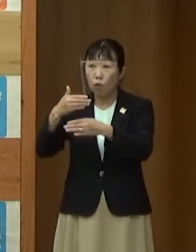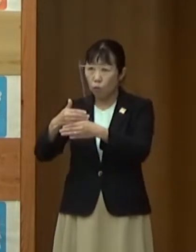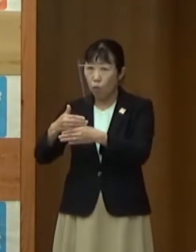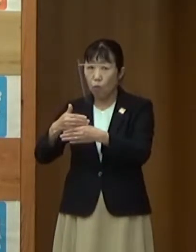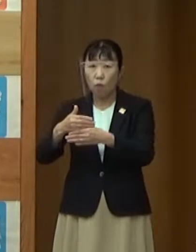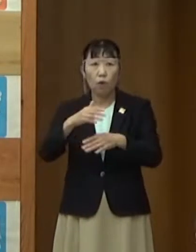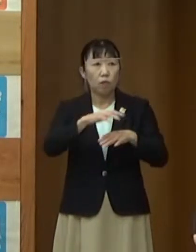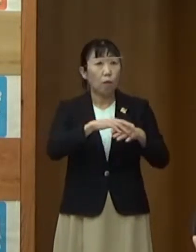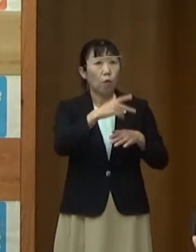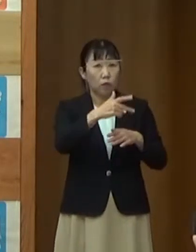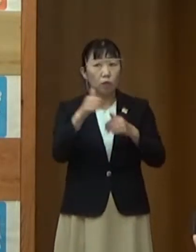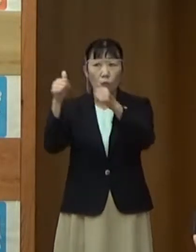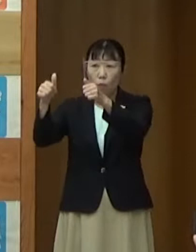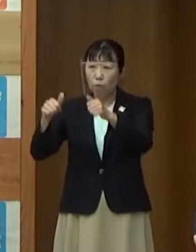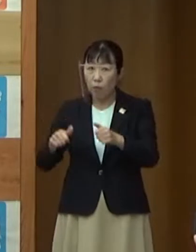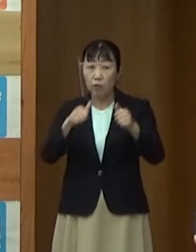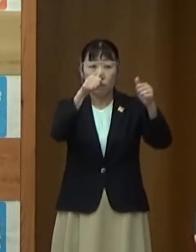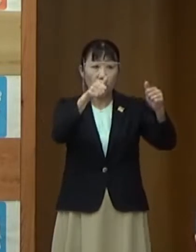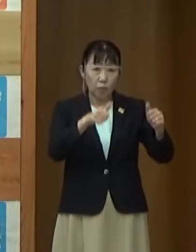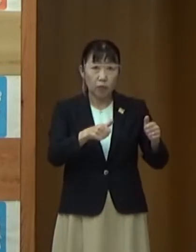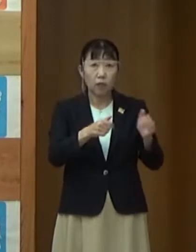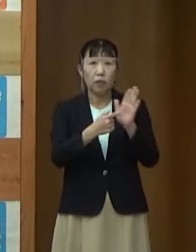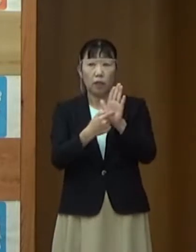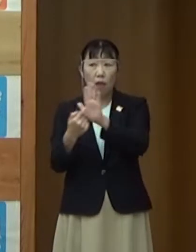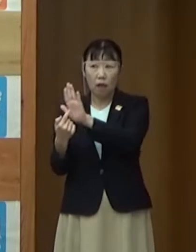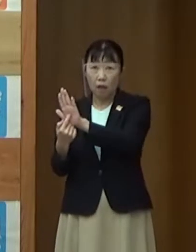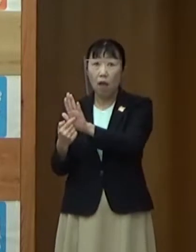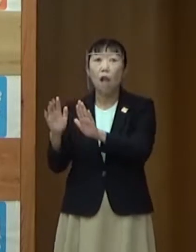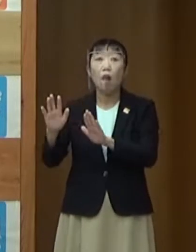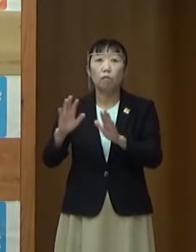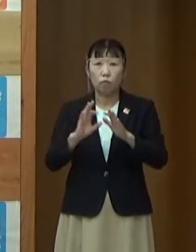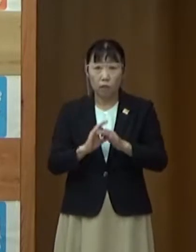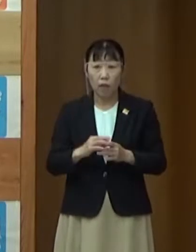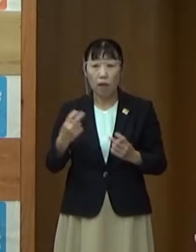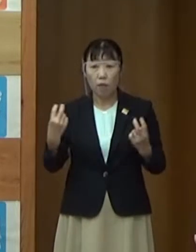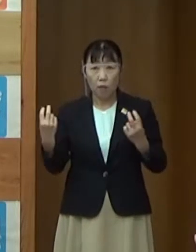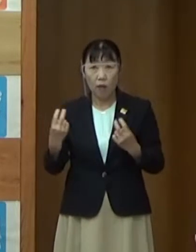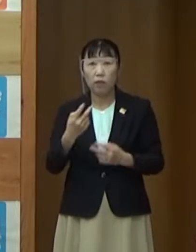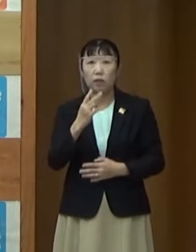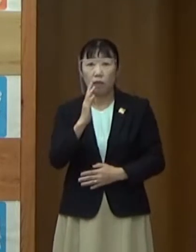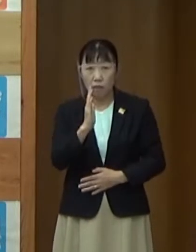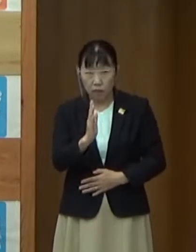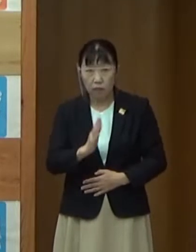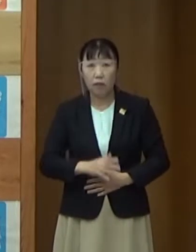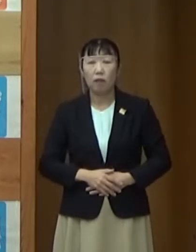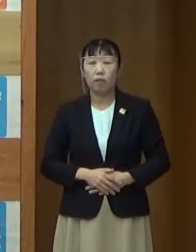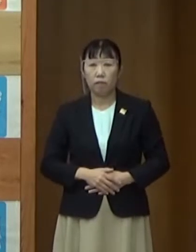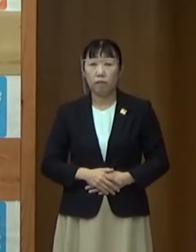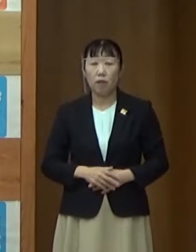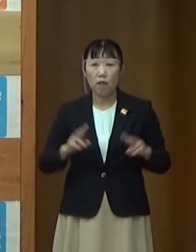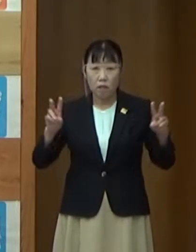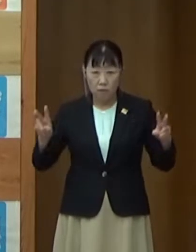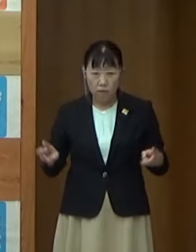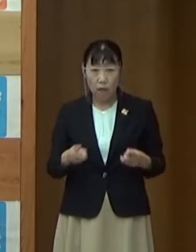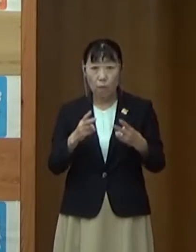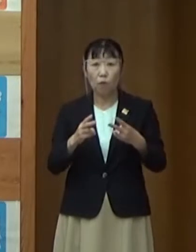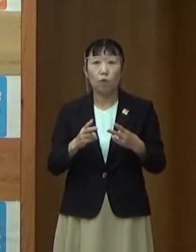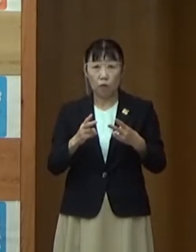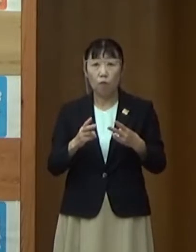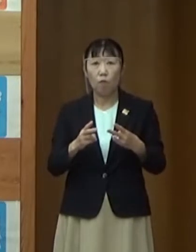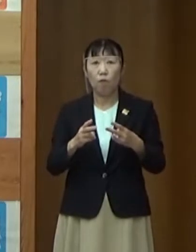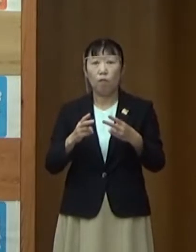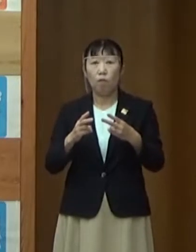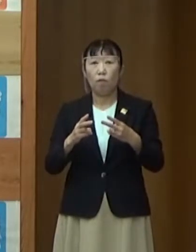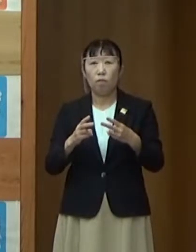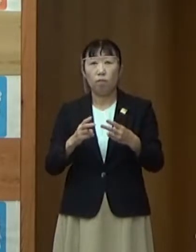ページに掲載させていただいておりますのでご覧いただきたいと思います。また専用のコールセンター、こちらも開設をしておりますのでお気